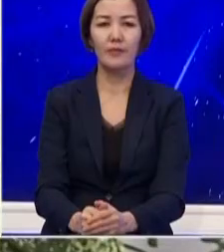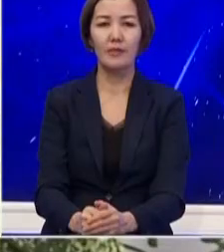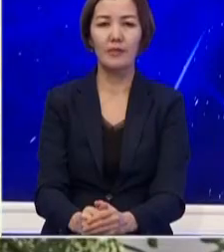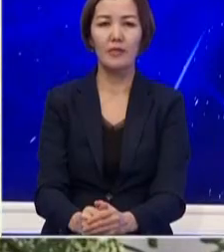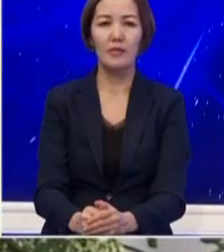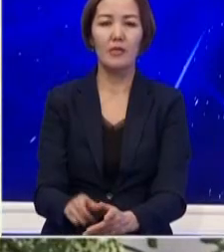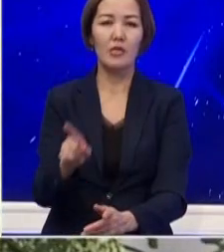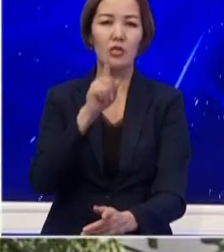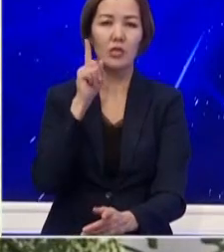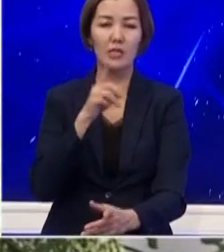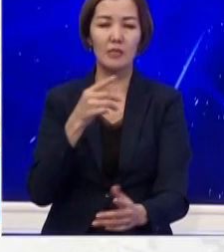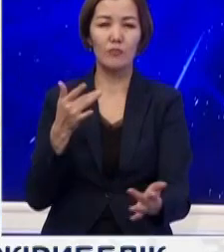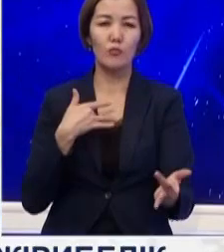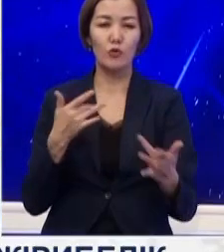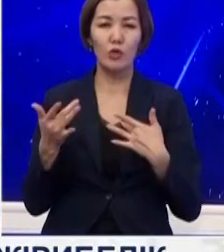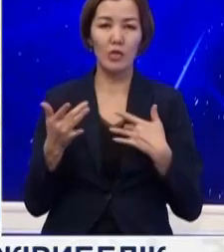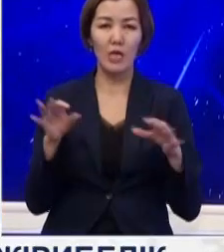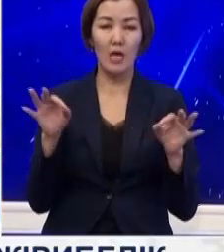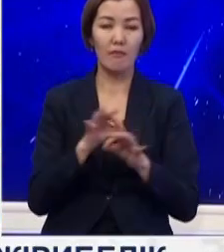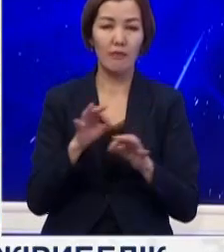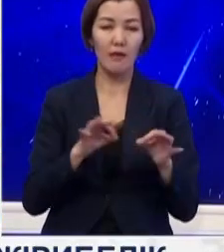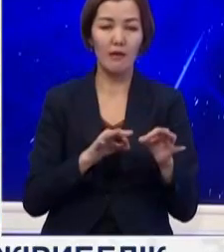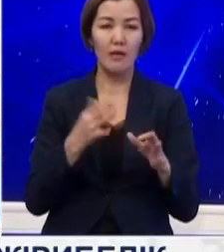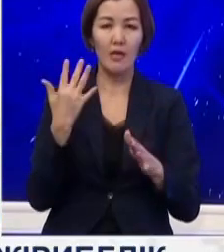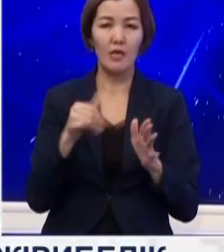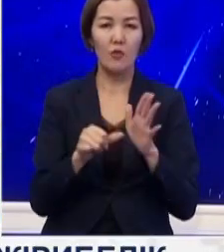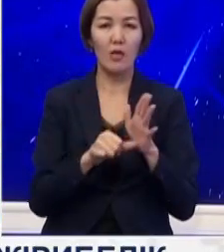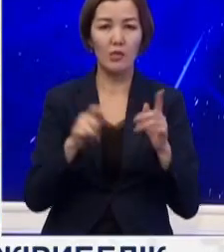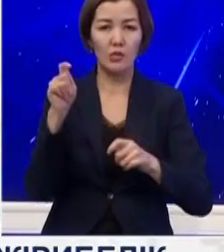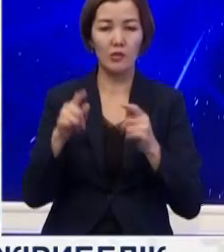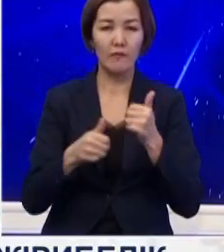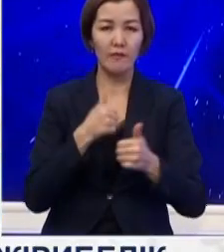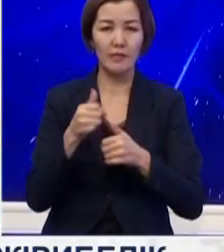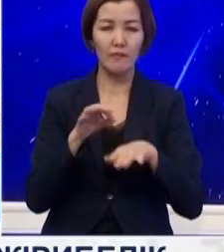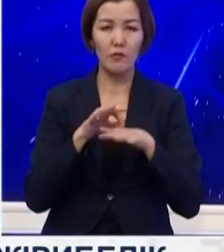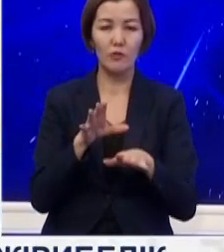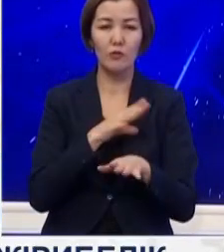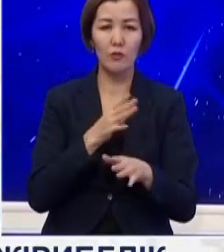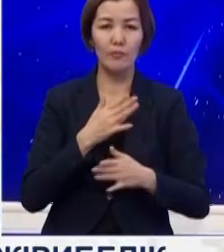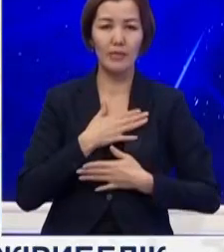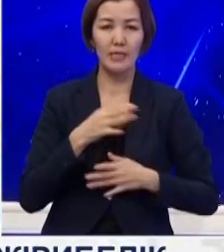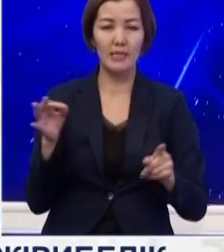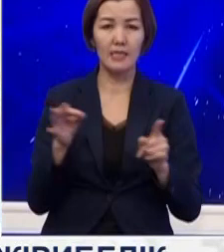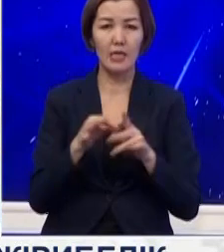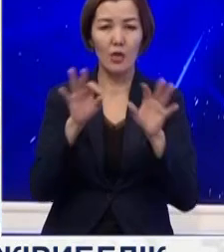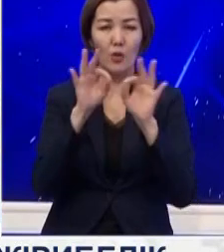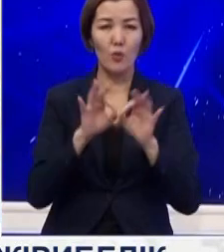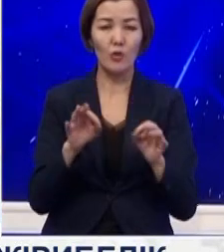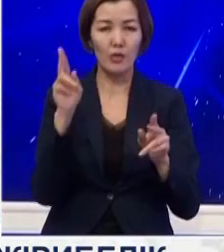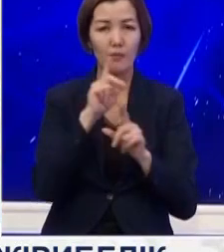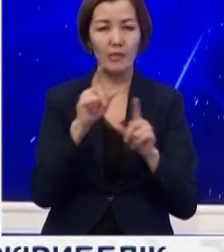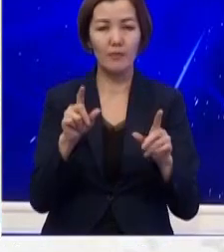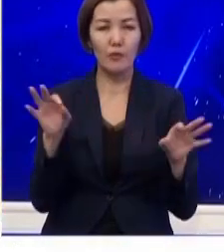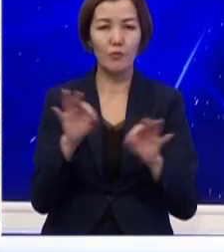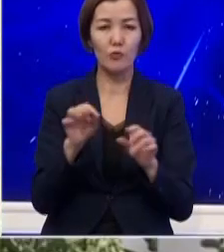Жас музыканттар 56-шы фестиваль байқауы өткізіліп отыр. Ондағы біздің мақсатымыз өнер мектептерін, музыка